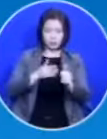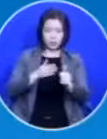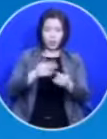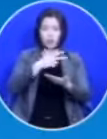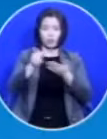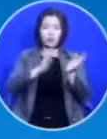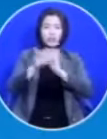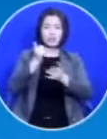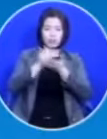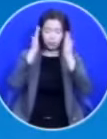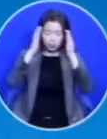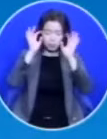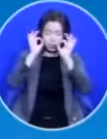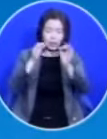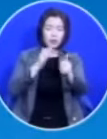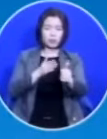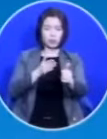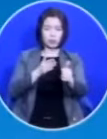바라보십시오